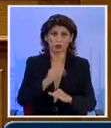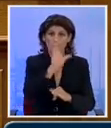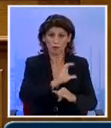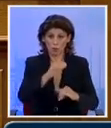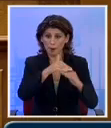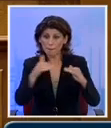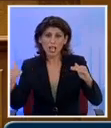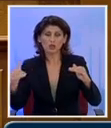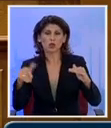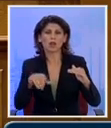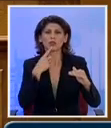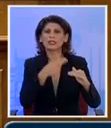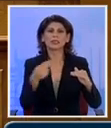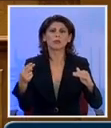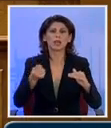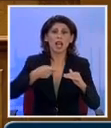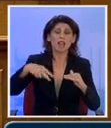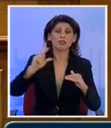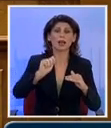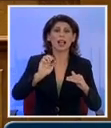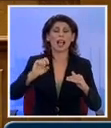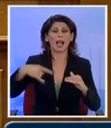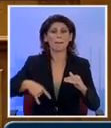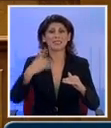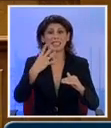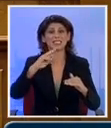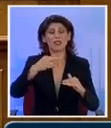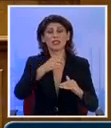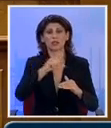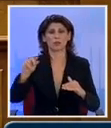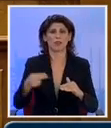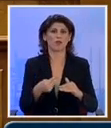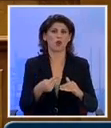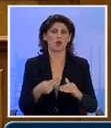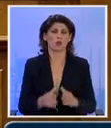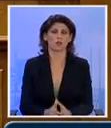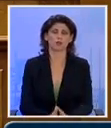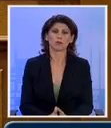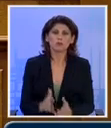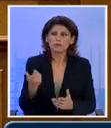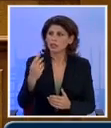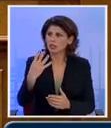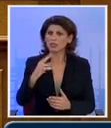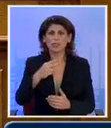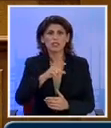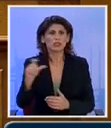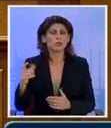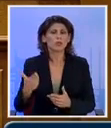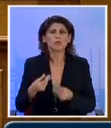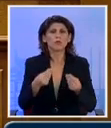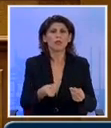όρου, αυτό σημαίνει αυξημένο ΑΕΠ κάθε χρόνο κατά 4 δισεκατομμύρια ευρώ, που θα πάνε κατά κύριο λόγο σε νέους